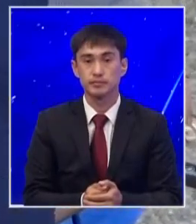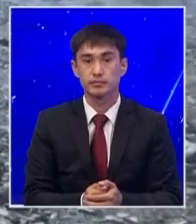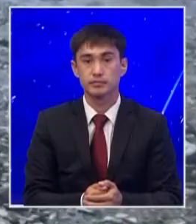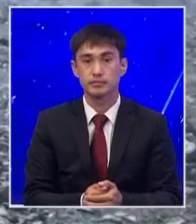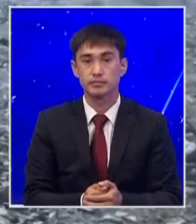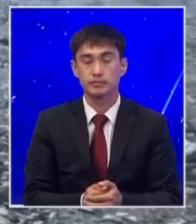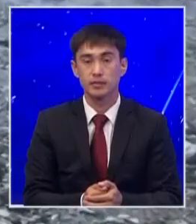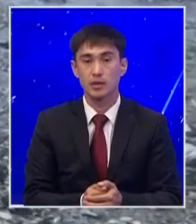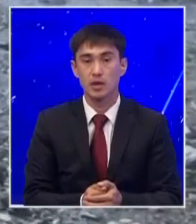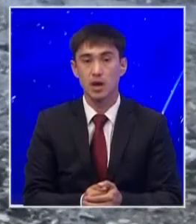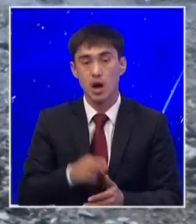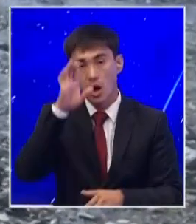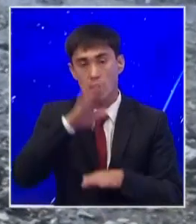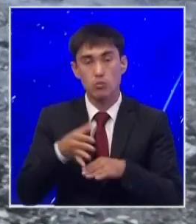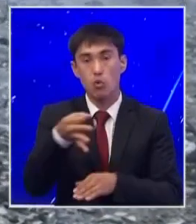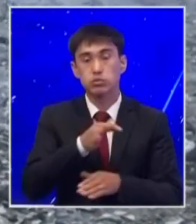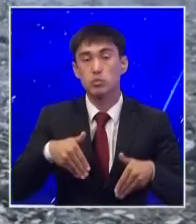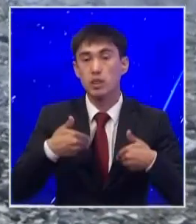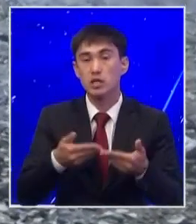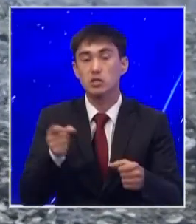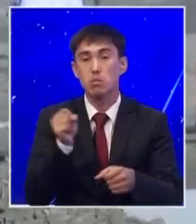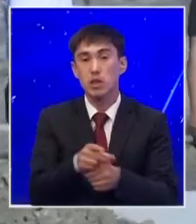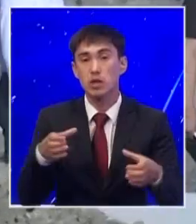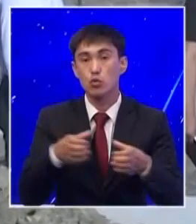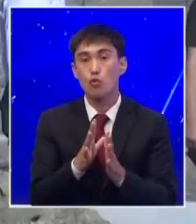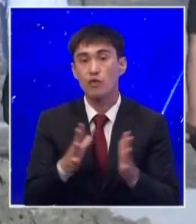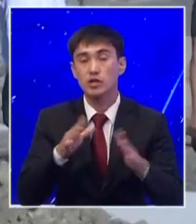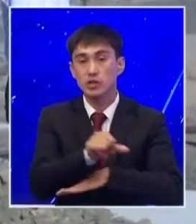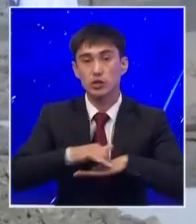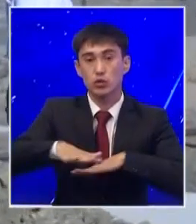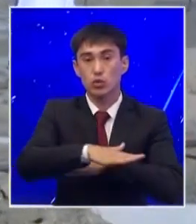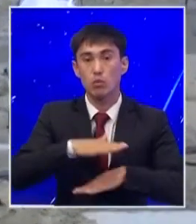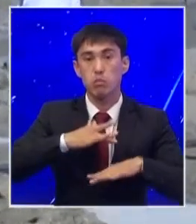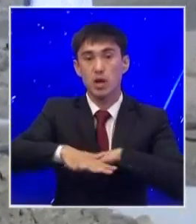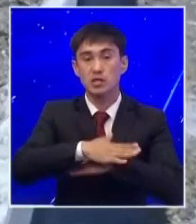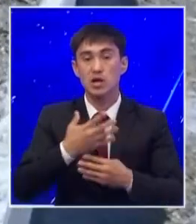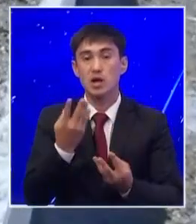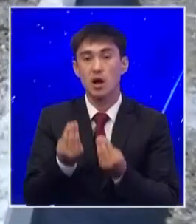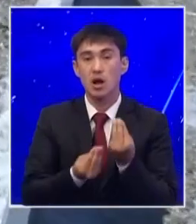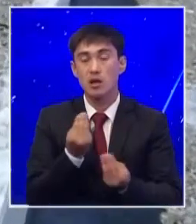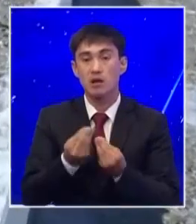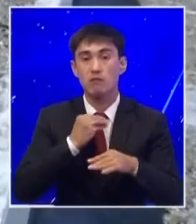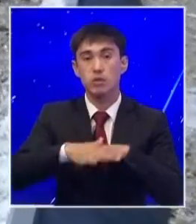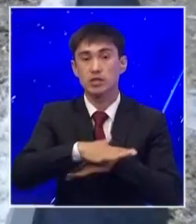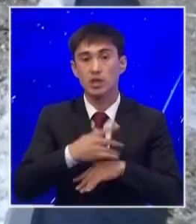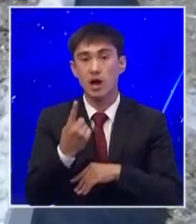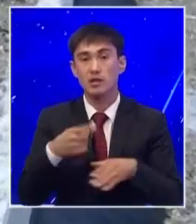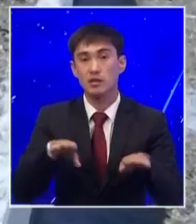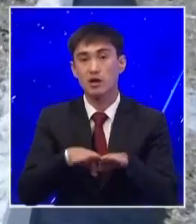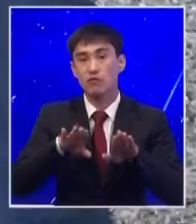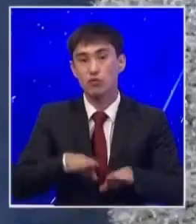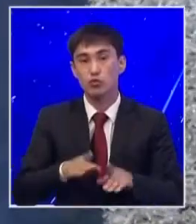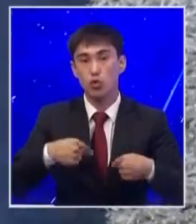Хорошо. К слову, аким области предложил подрядчикам увеличить на территории пляжа количество игровых площадок вместо одинаковых